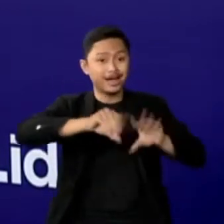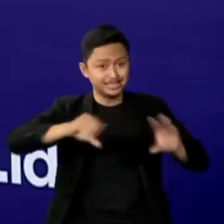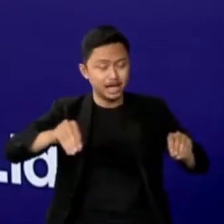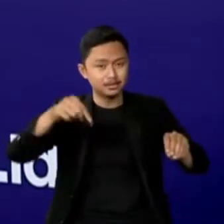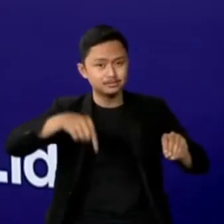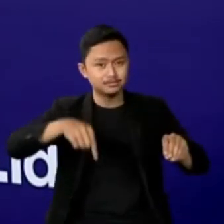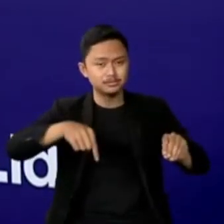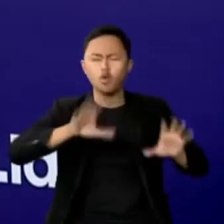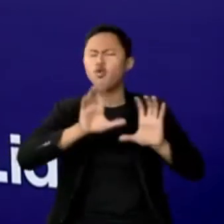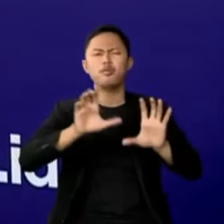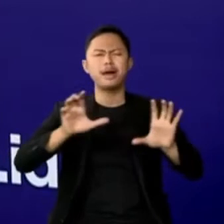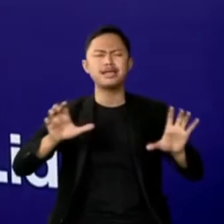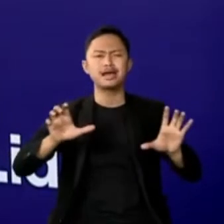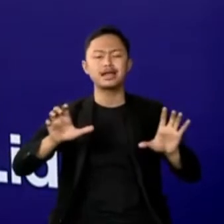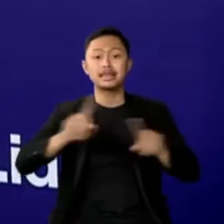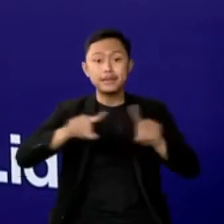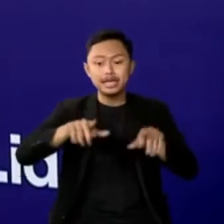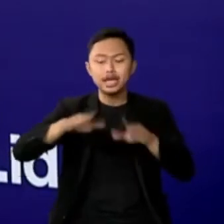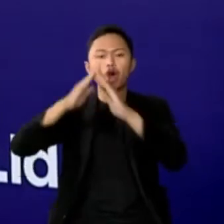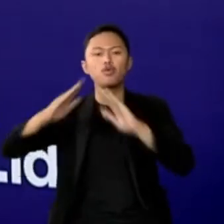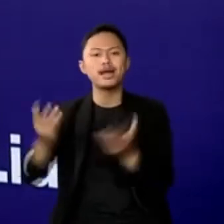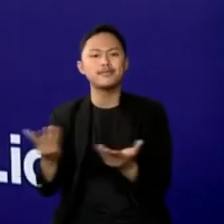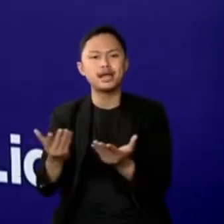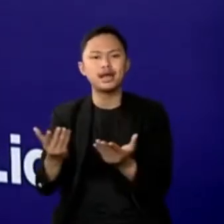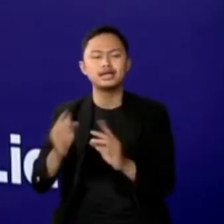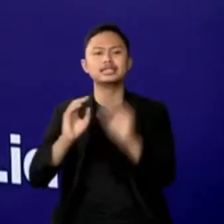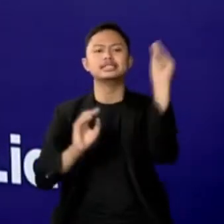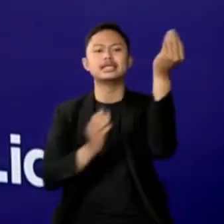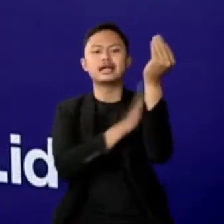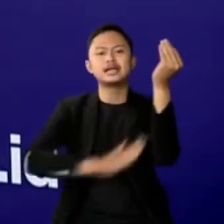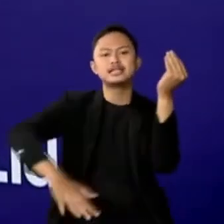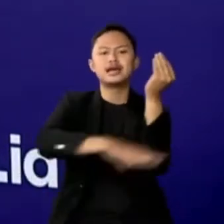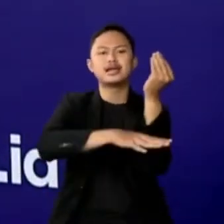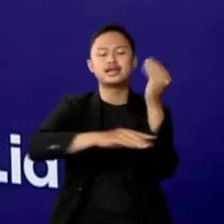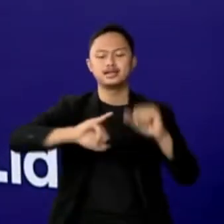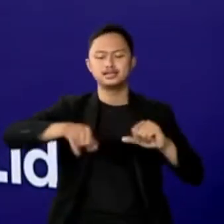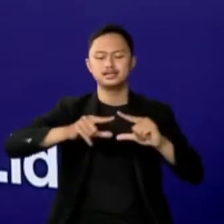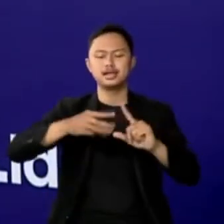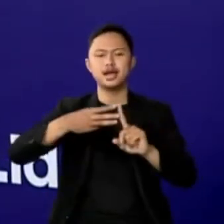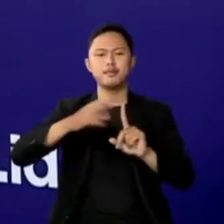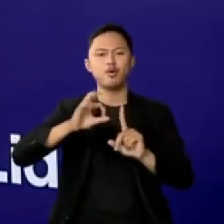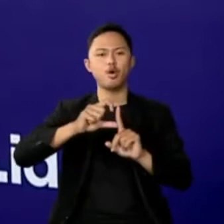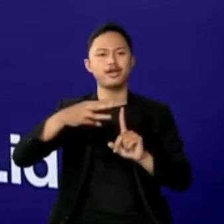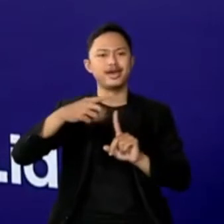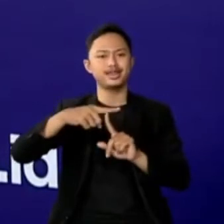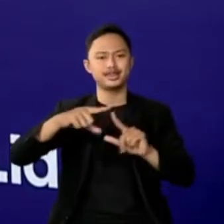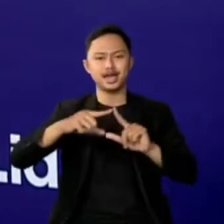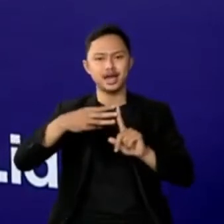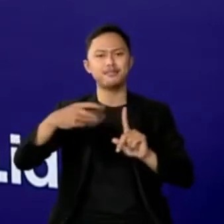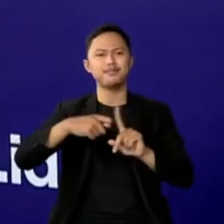Jakarta ini banyak sekali tinggal di daerah di Jabodetabek Mbak Nah ini daftar di Bogor